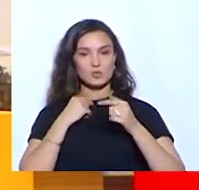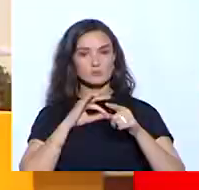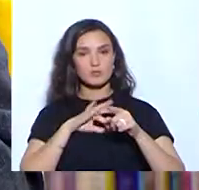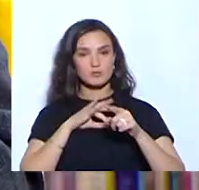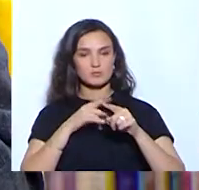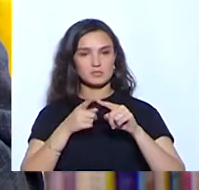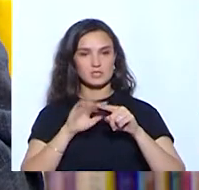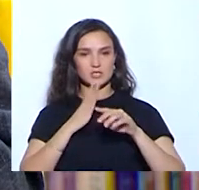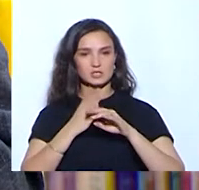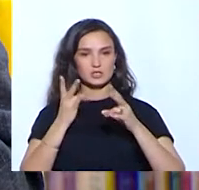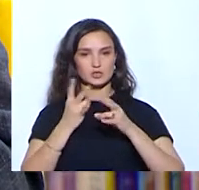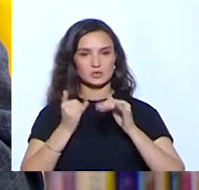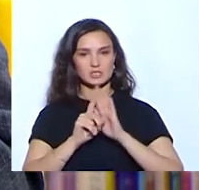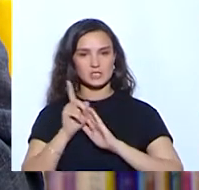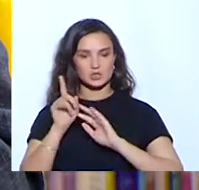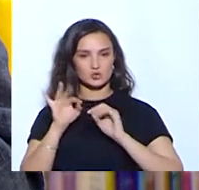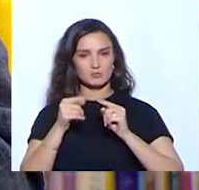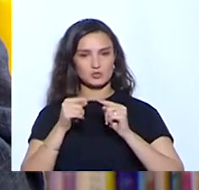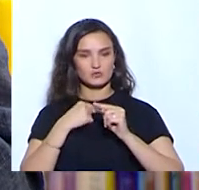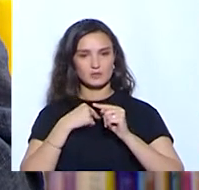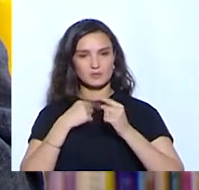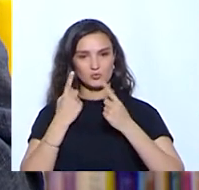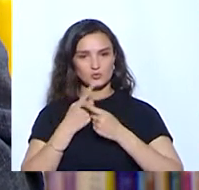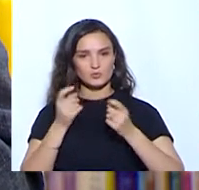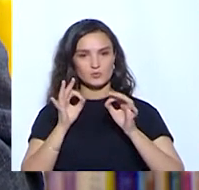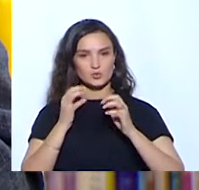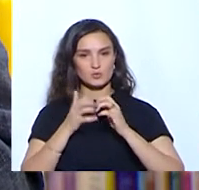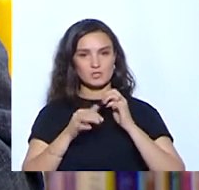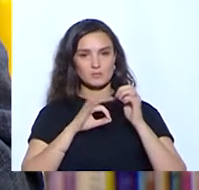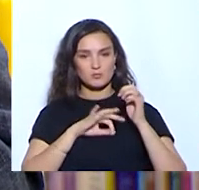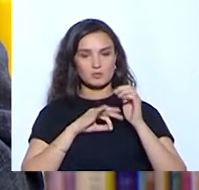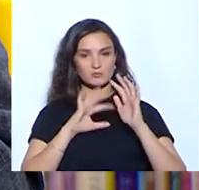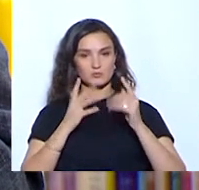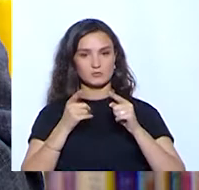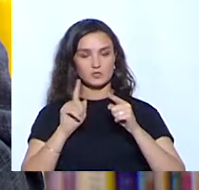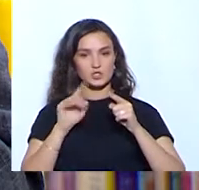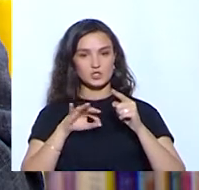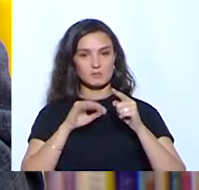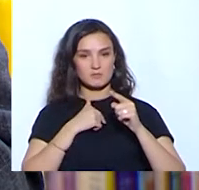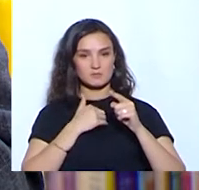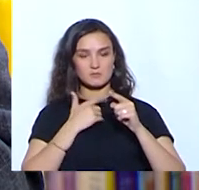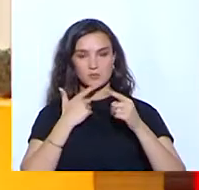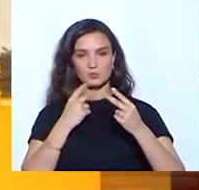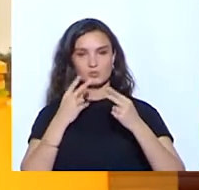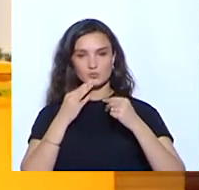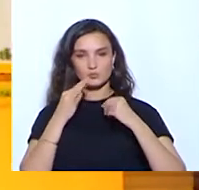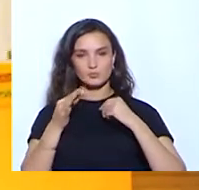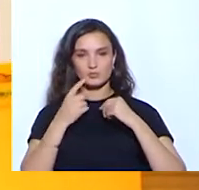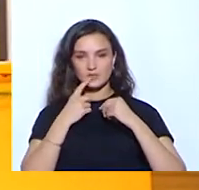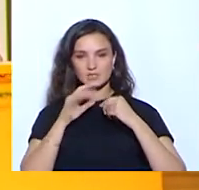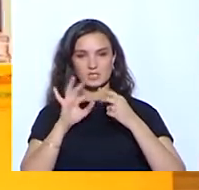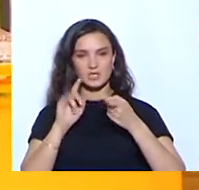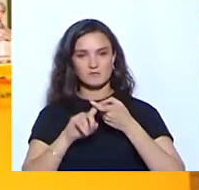მოხმარებას, არ არის საჭირო დღეს დაიწყოს მაინდამაინც ჩვენი მოწოდებით ზომიერი მოხმარების შემთხვევაში. რაც შეეხება მე მინდა მაყურებელს უპასუხო